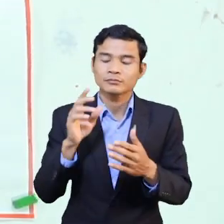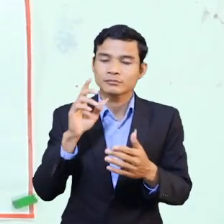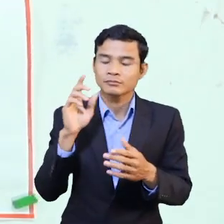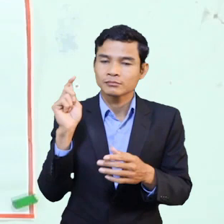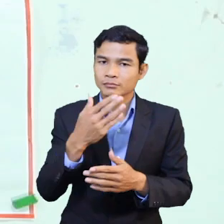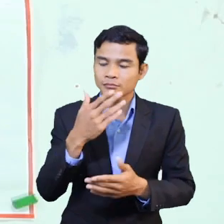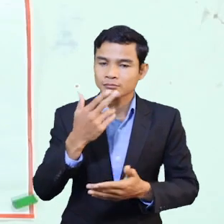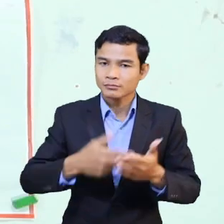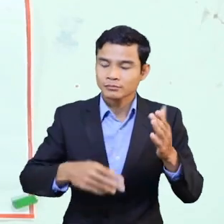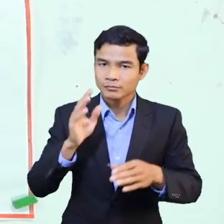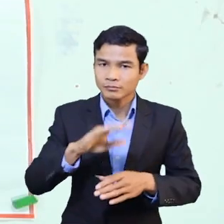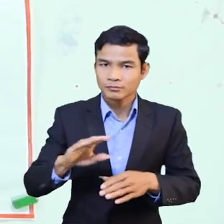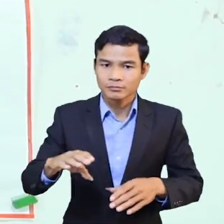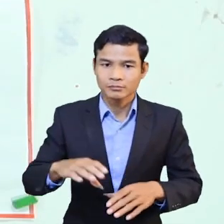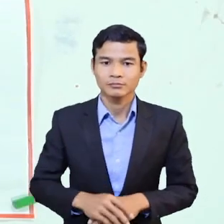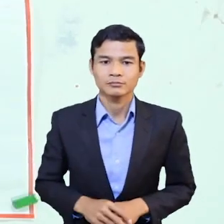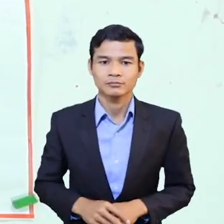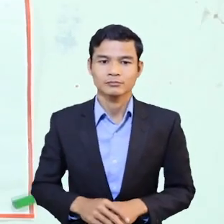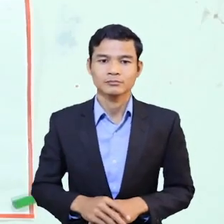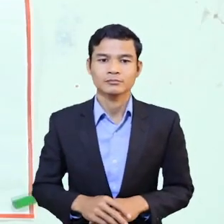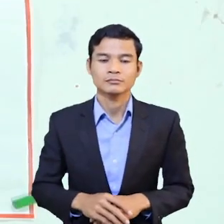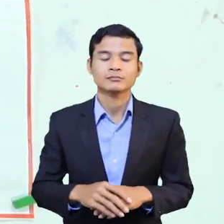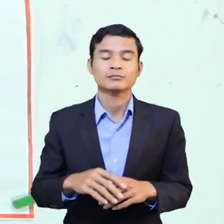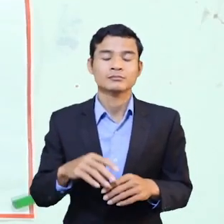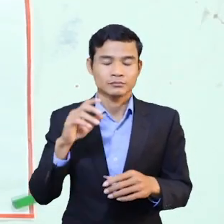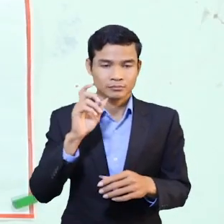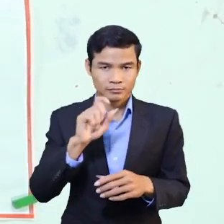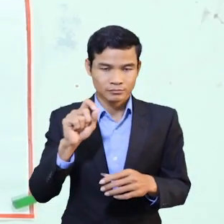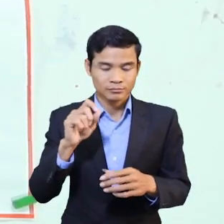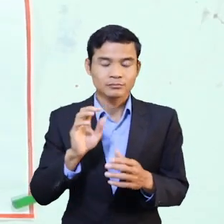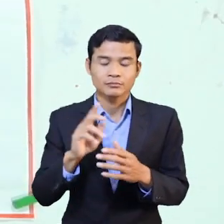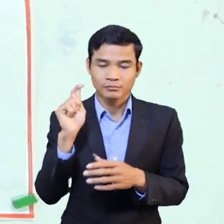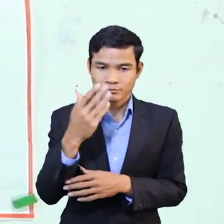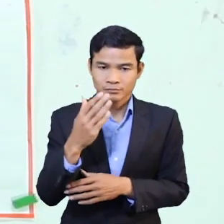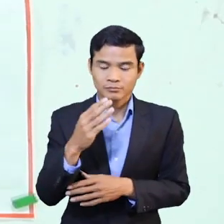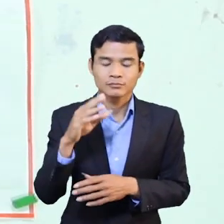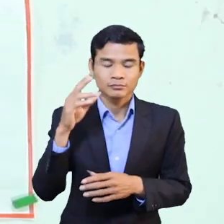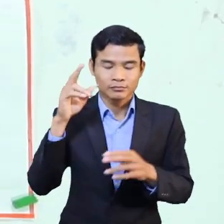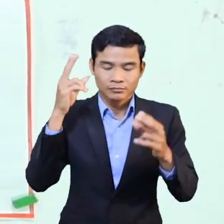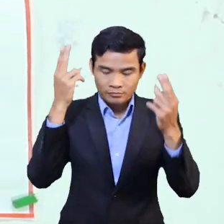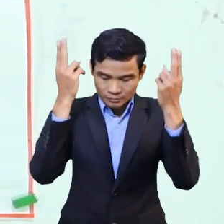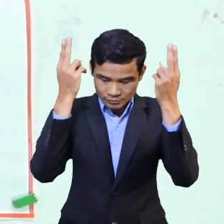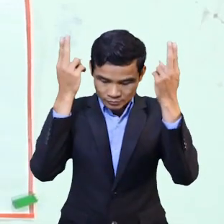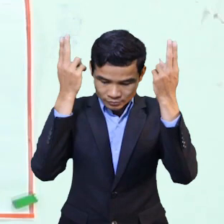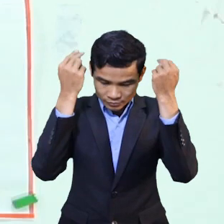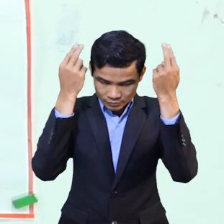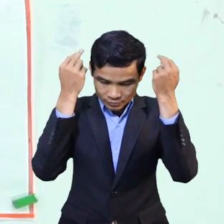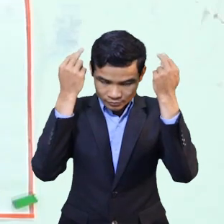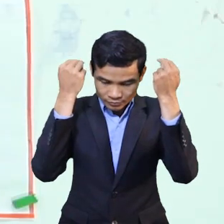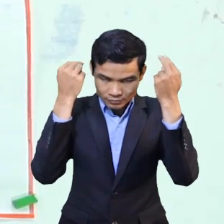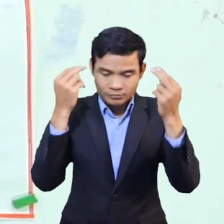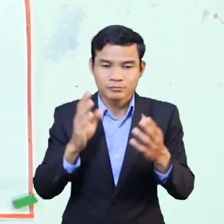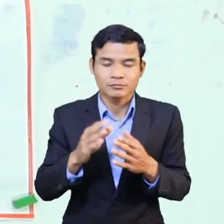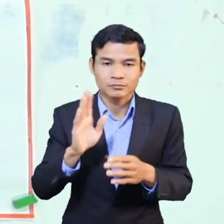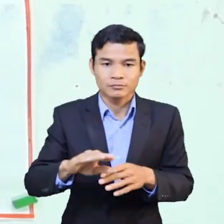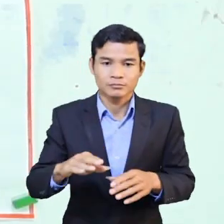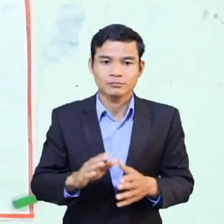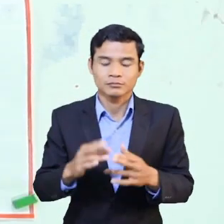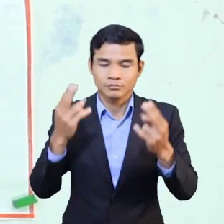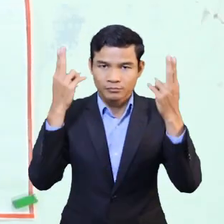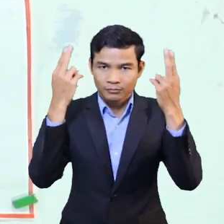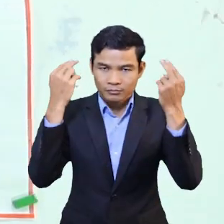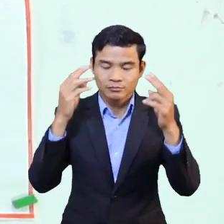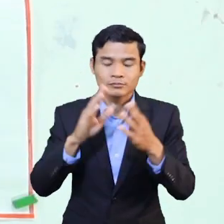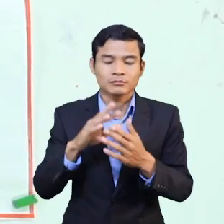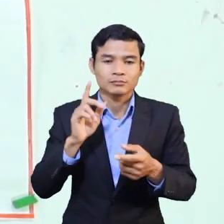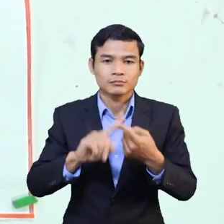con chà rụp này cứ chỉ rụp tốn tốn xài đôi chân ấy nó cần lại này lệch mùi này nè có rụp bàn ở con so